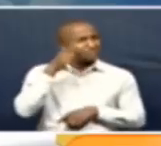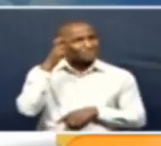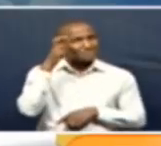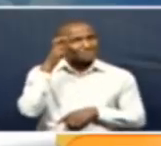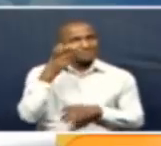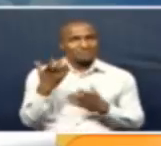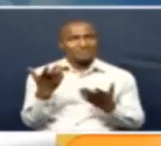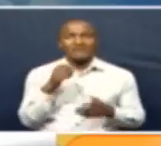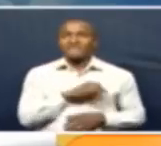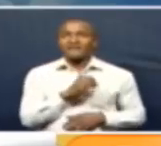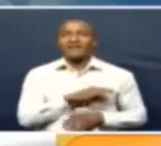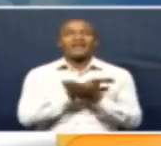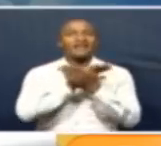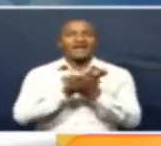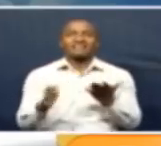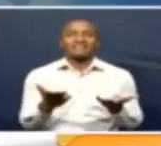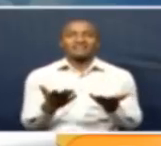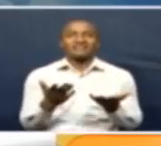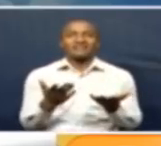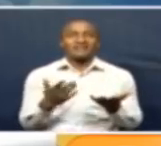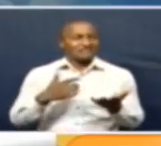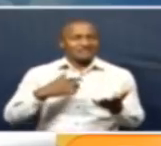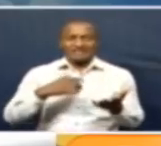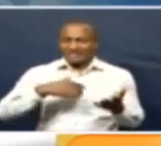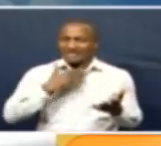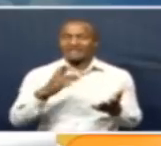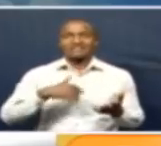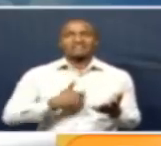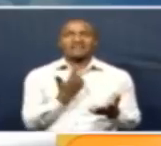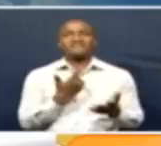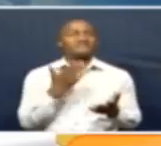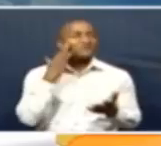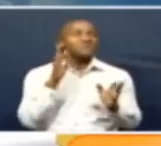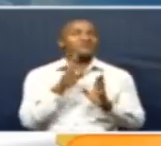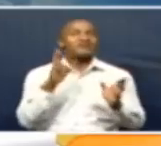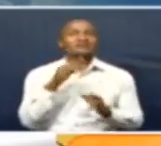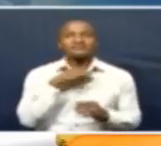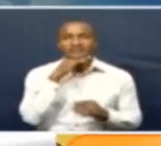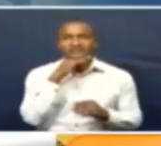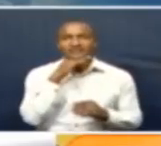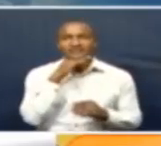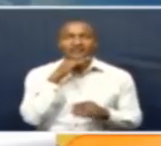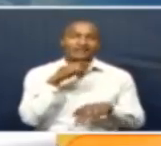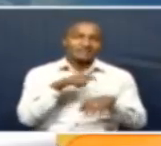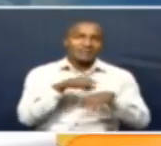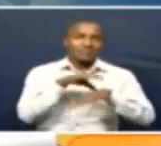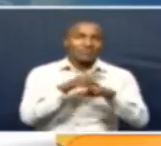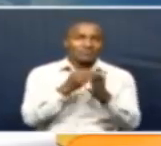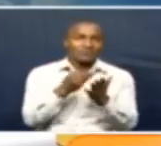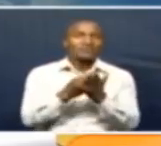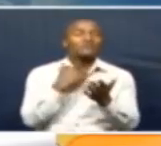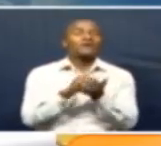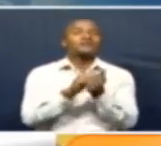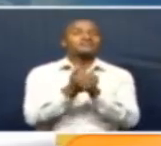na panic kwa sababu nilijichukia na nikaona nitakufa. Mm. Na wakati nilipata hata pesa nikataka kubadilisha